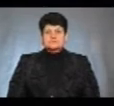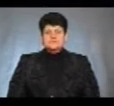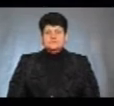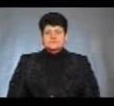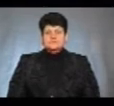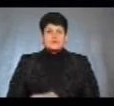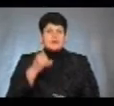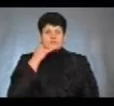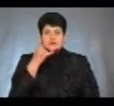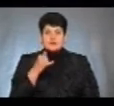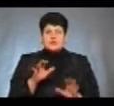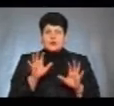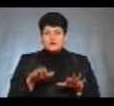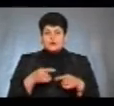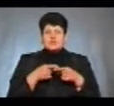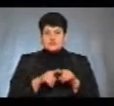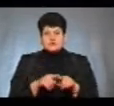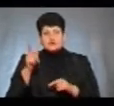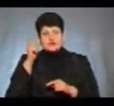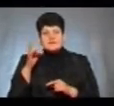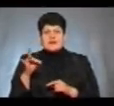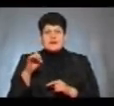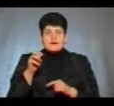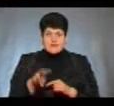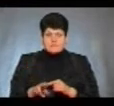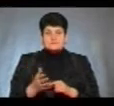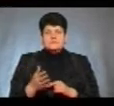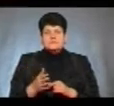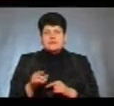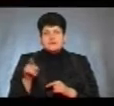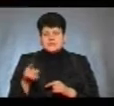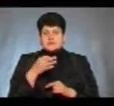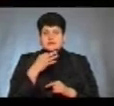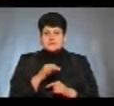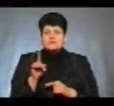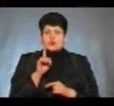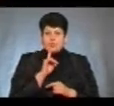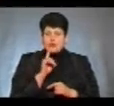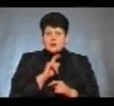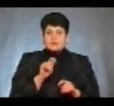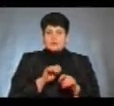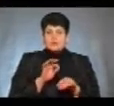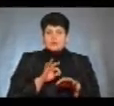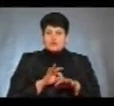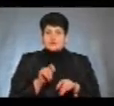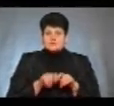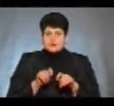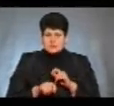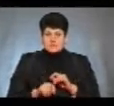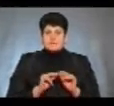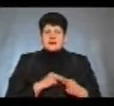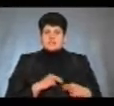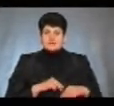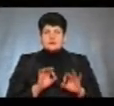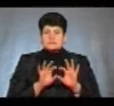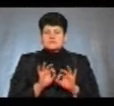Ми зателефонували до головного інженера Чортківського РЕМу Віталія Яриша. Він повідомив, що поки триває слідство, працівники РЕМу нічого коментувати